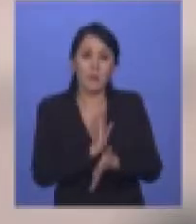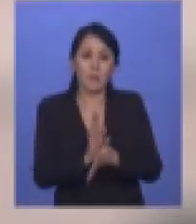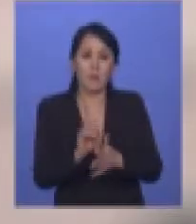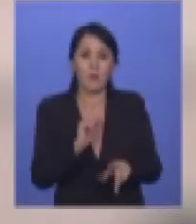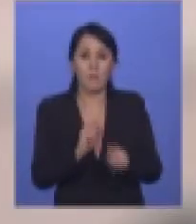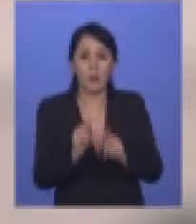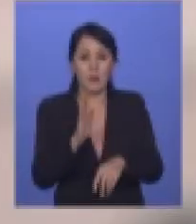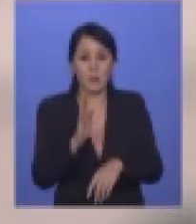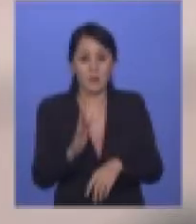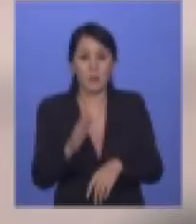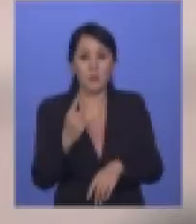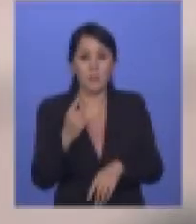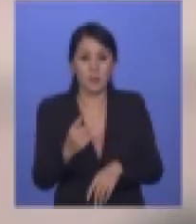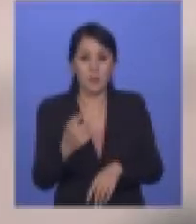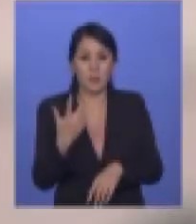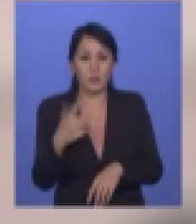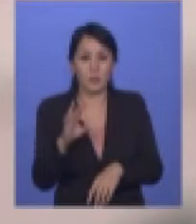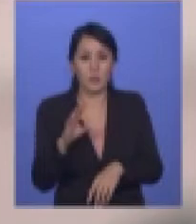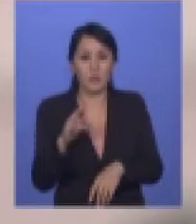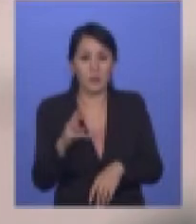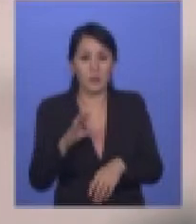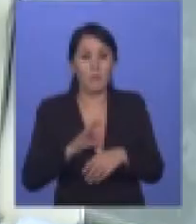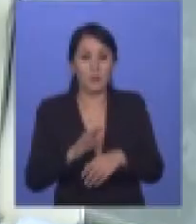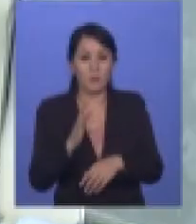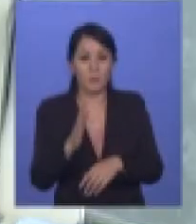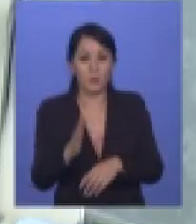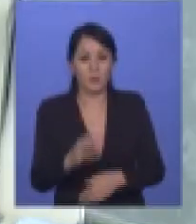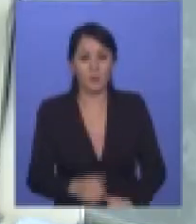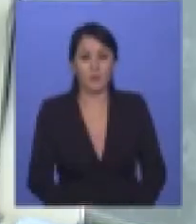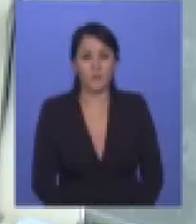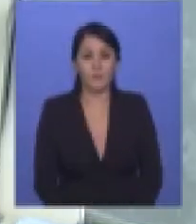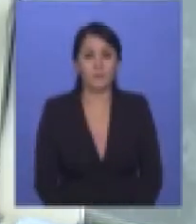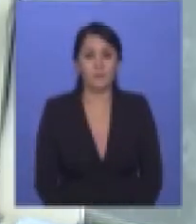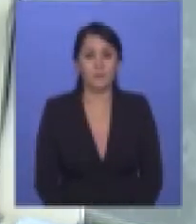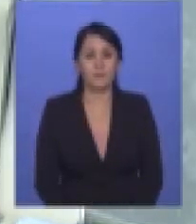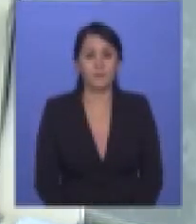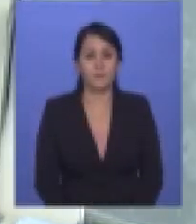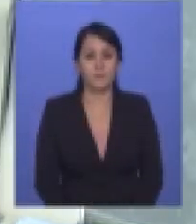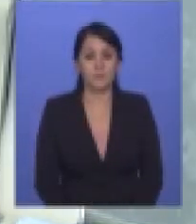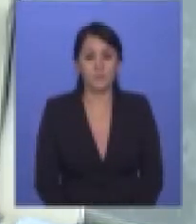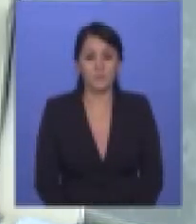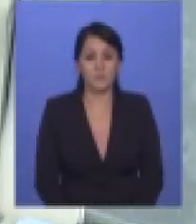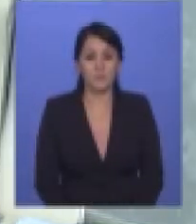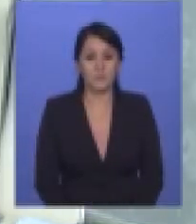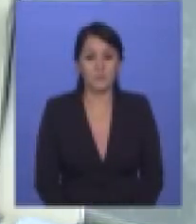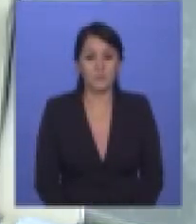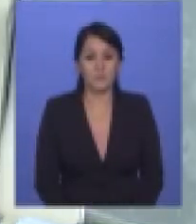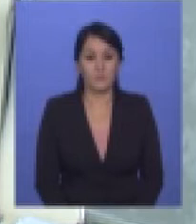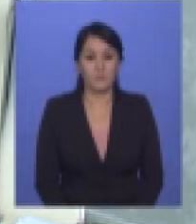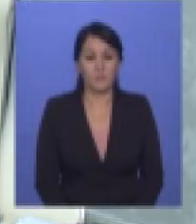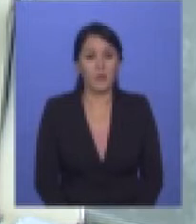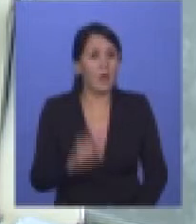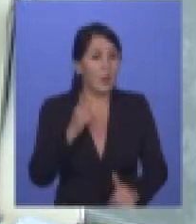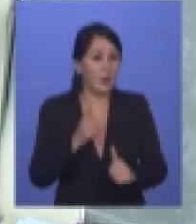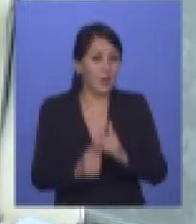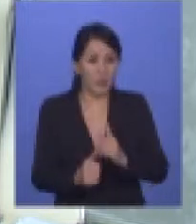алады. Науқан 1-30 қазан аралығында жалғасады. Каждый месяц у нас посвящен какому-то заболеванию.